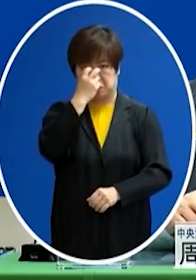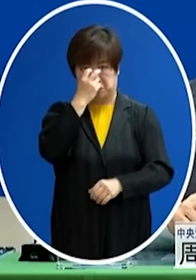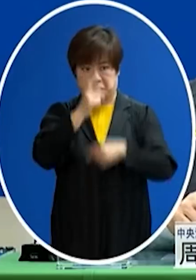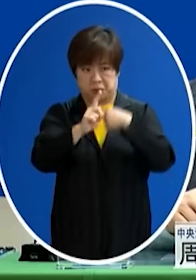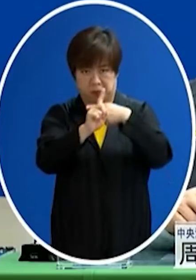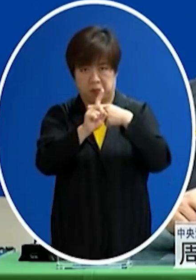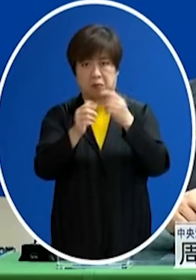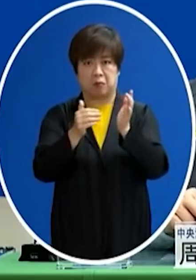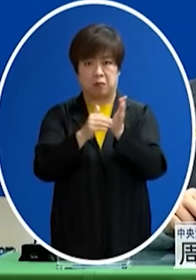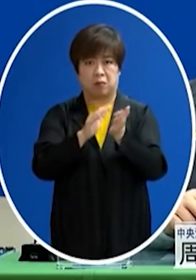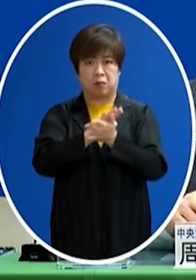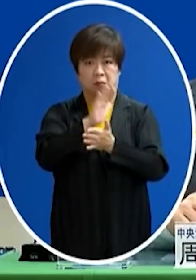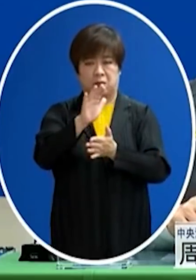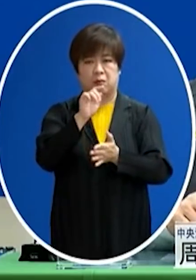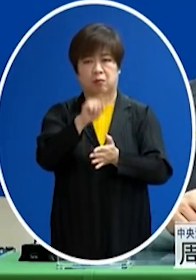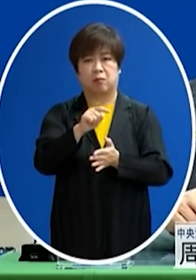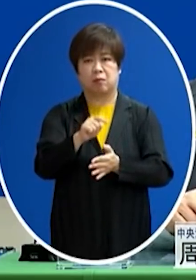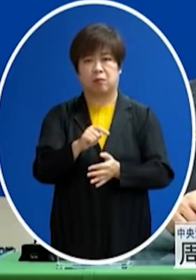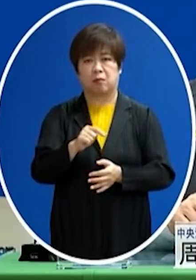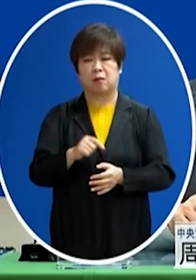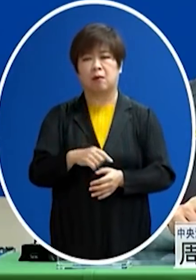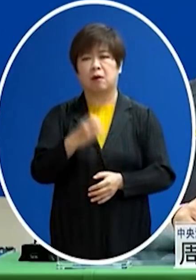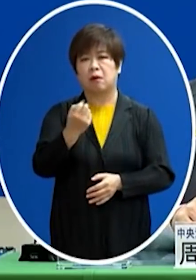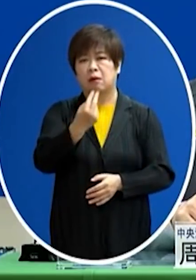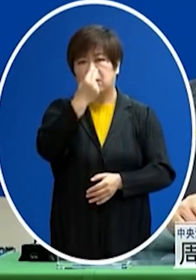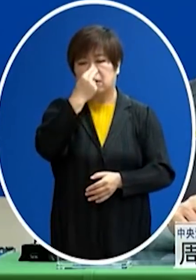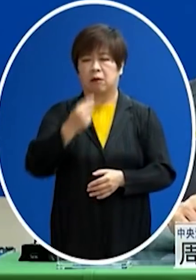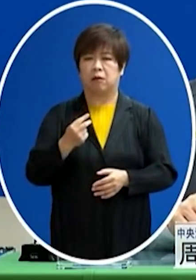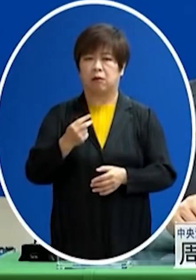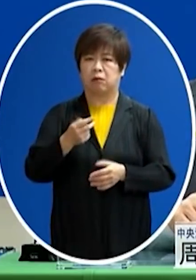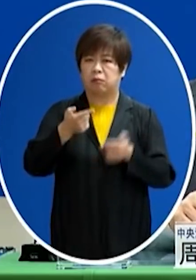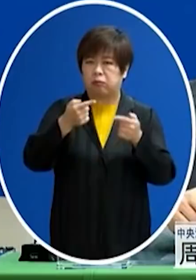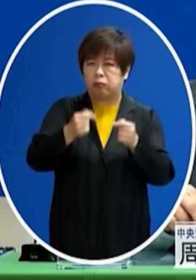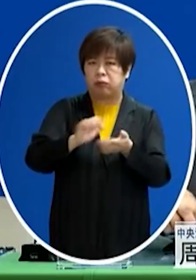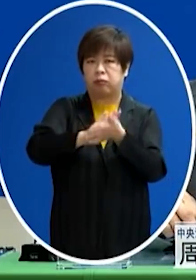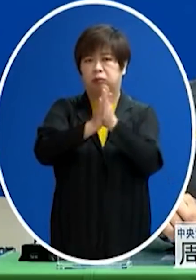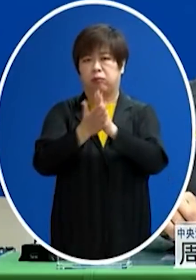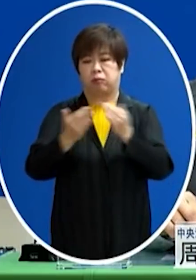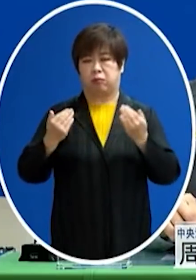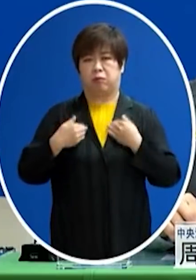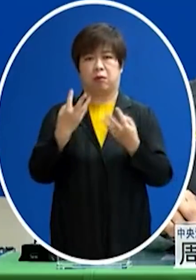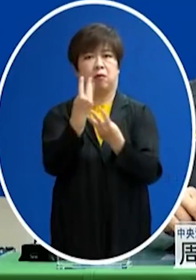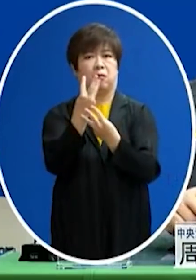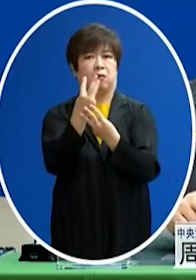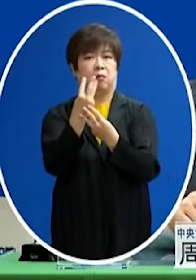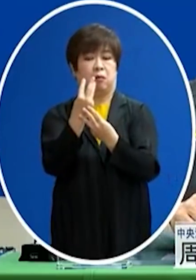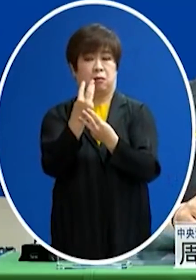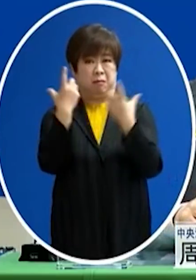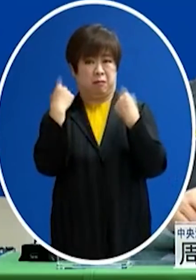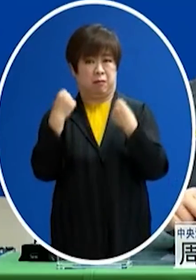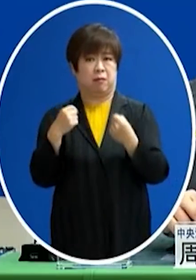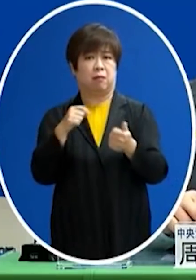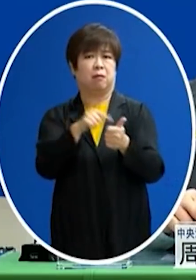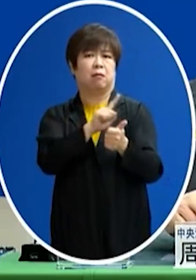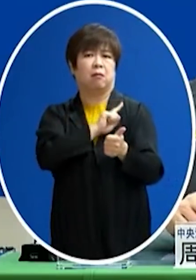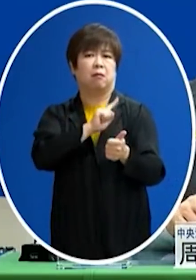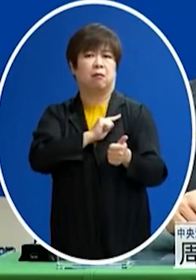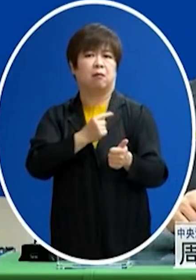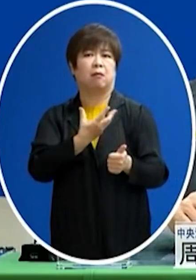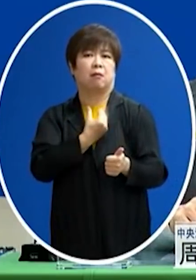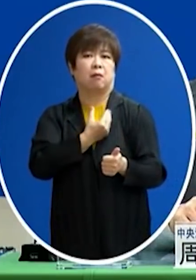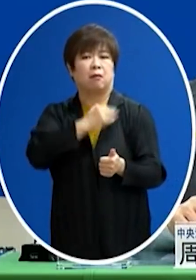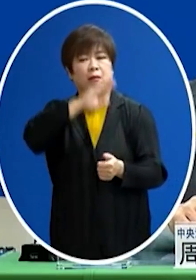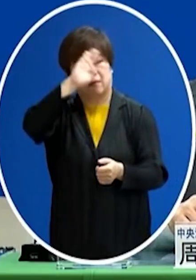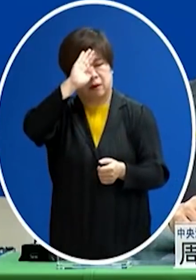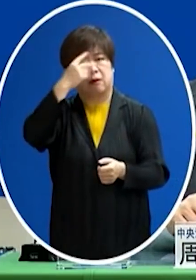之后就有这个氧气浓度变差肺炎恶化的一个情形，那不幸因为原先的这个先天性的心脏